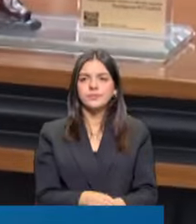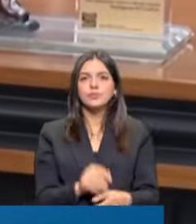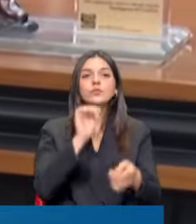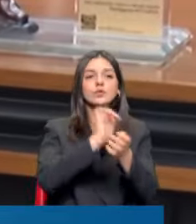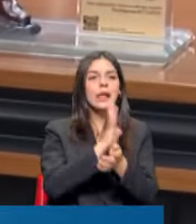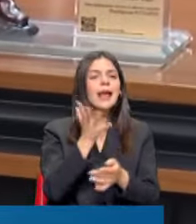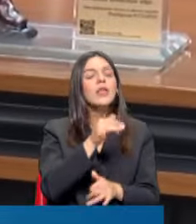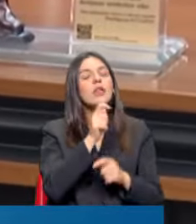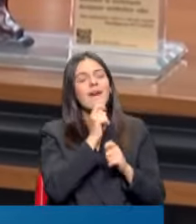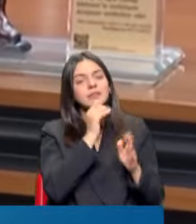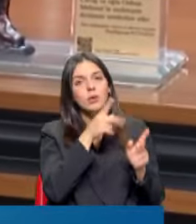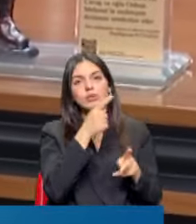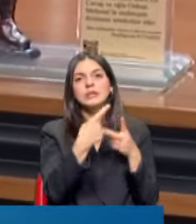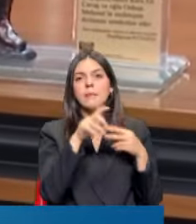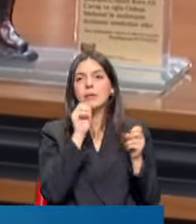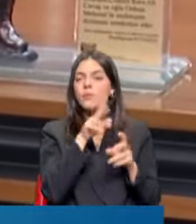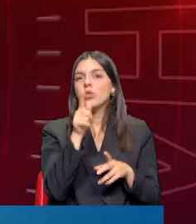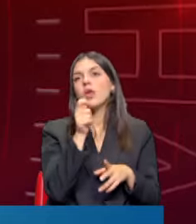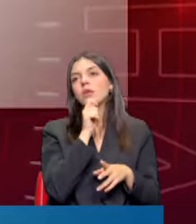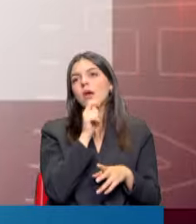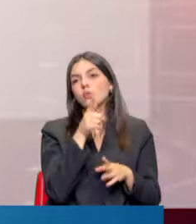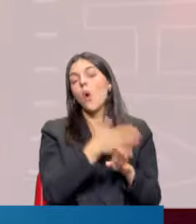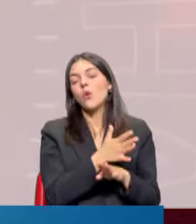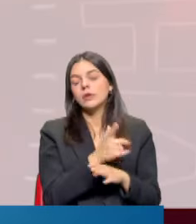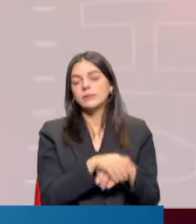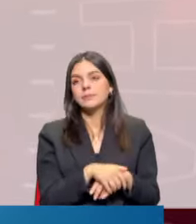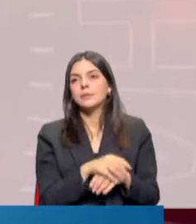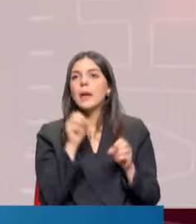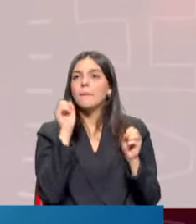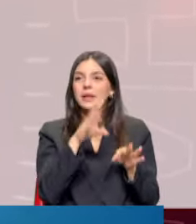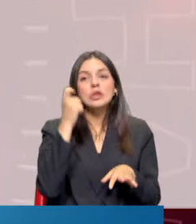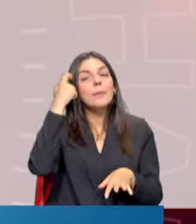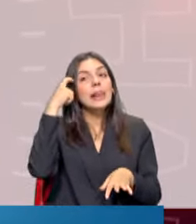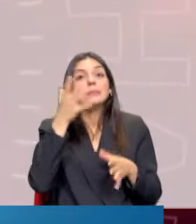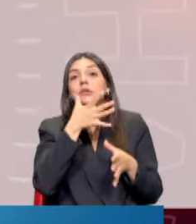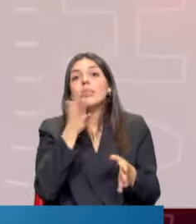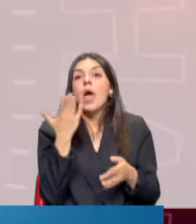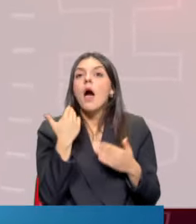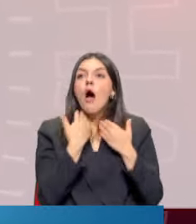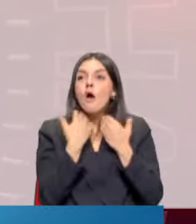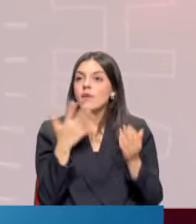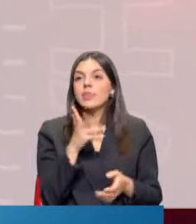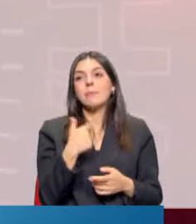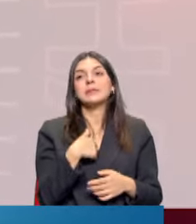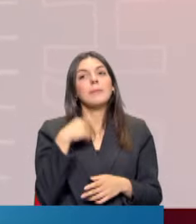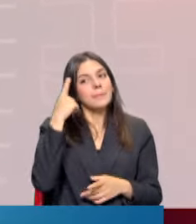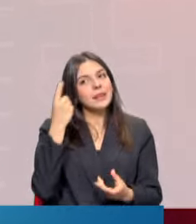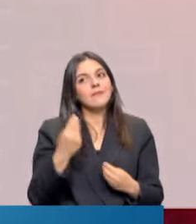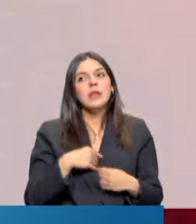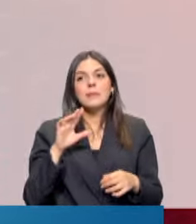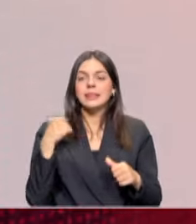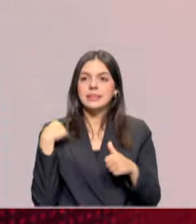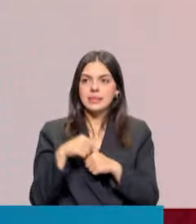kadar yanlışsa bu serbest bırakılma o kadar doğru. Bırakılacağından bilgimiz yoktu. Ne avukatımızın ne de bizim bilgimiz vardı.